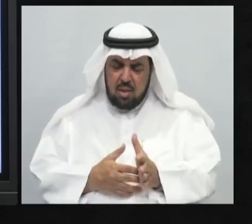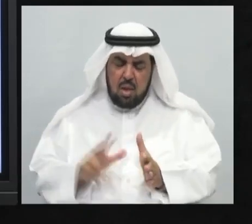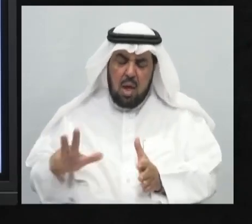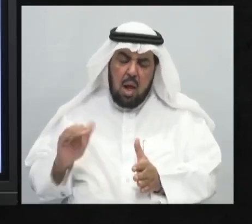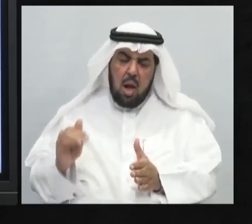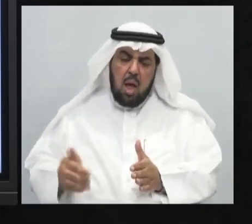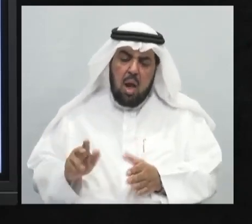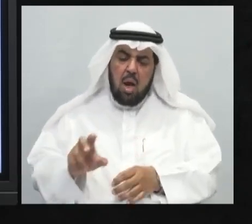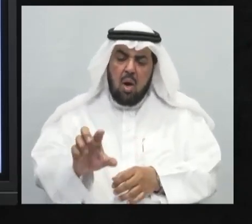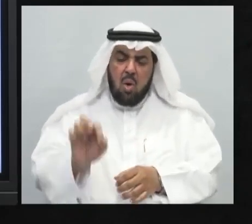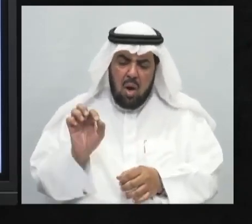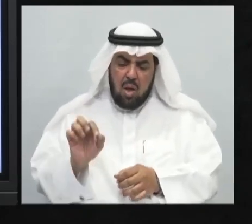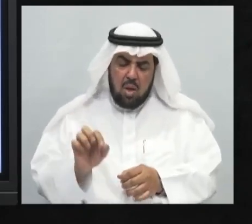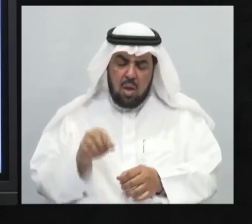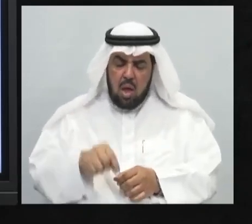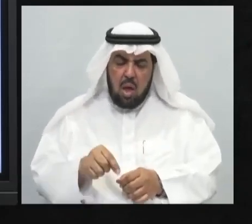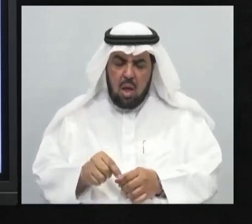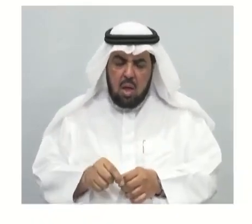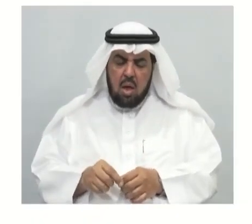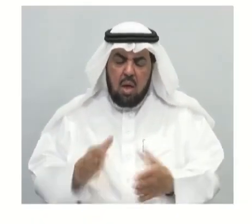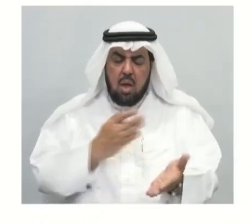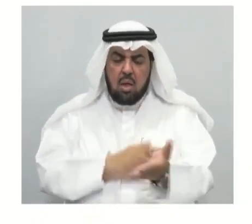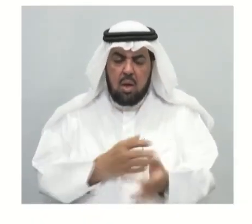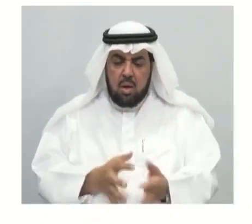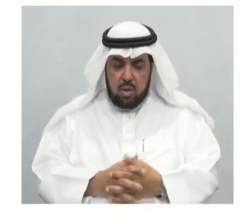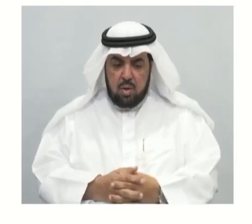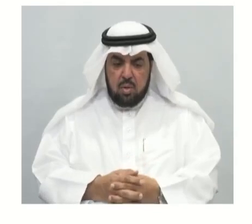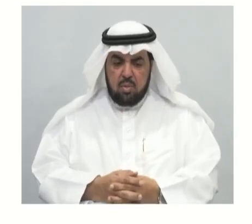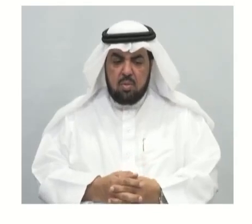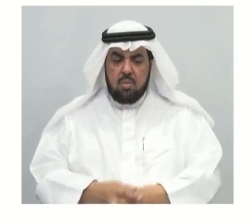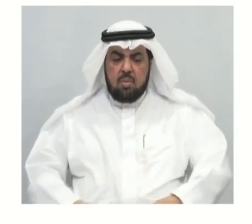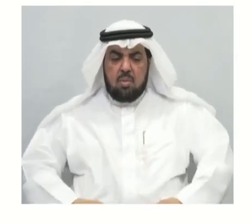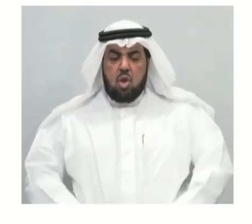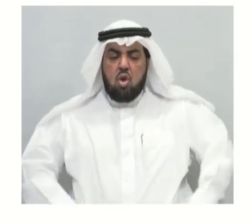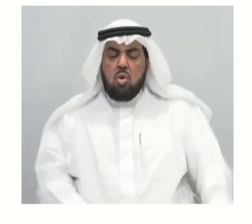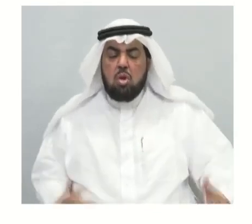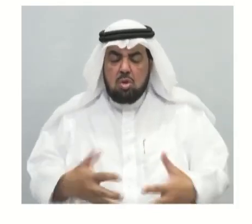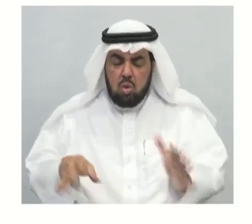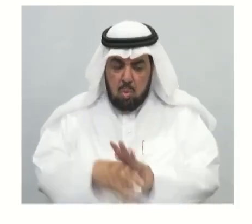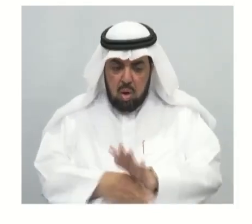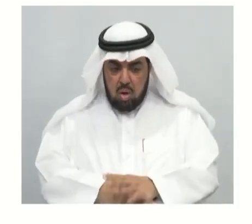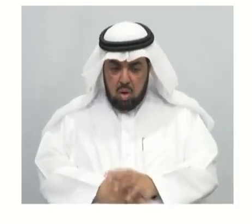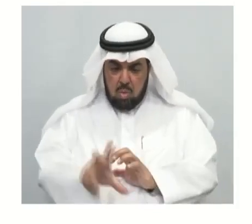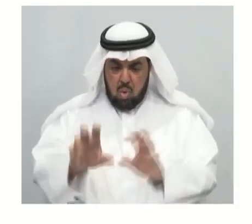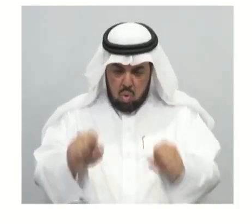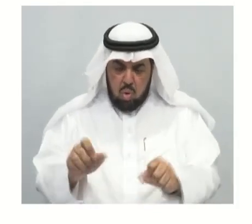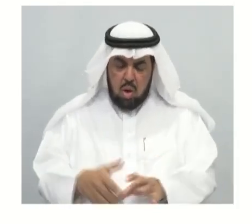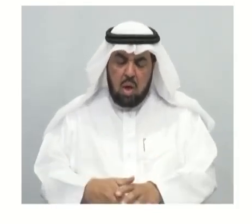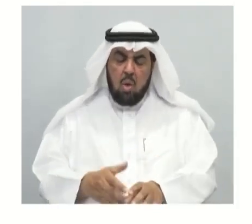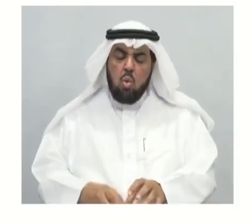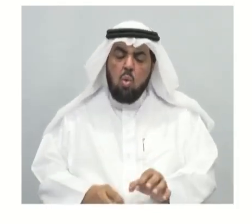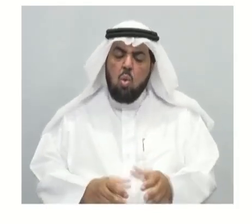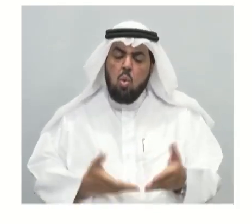تضع خلاصه هذا التقرير يصف المشكلات والبيانات التي يتم الحصول عليها